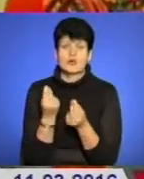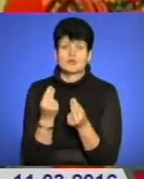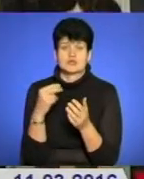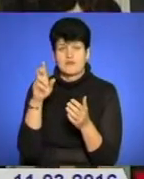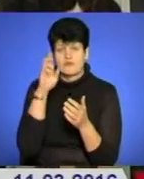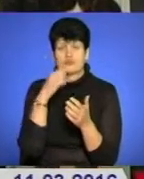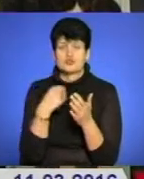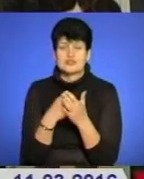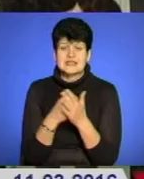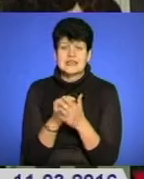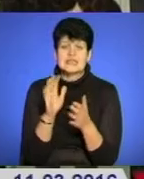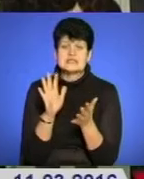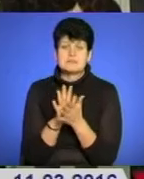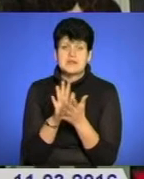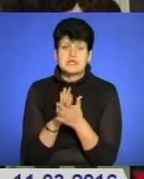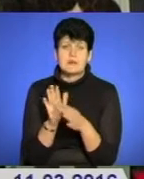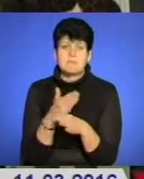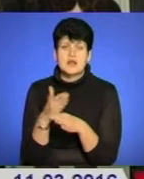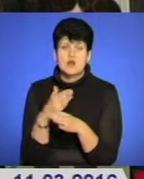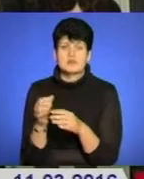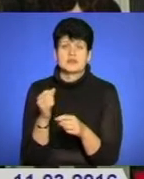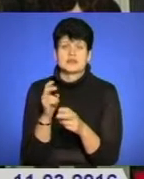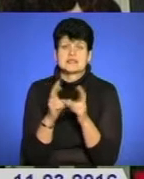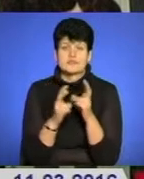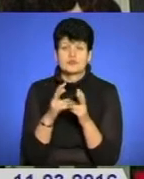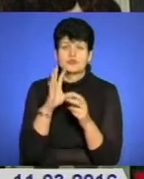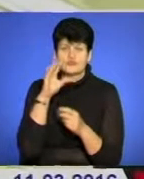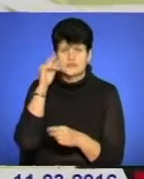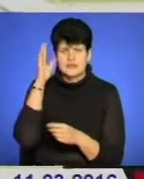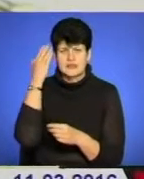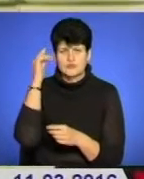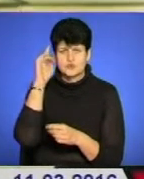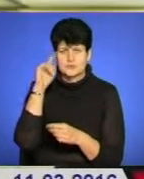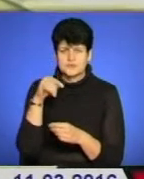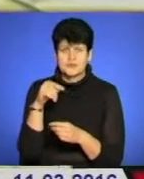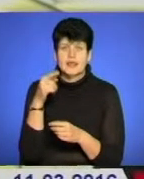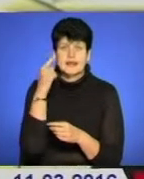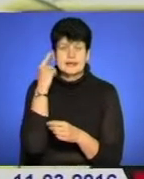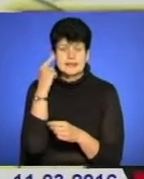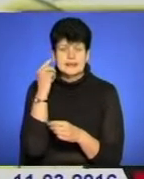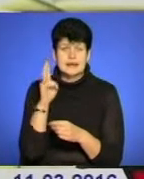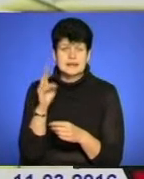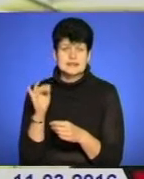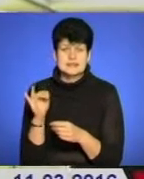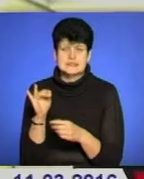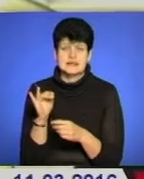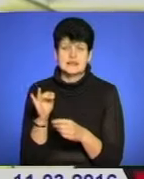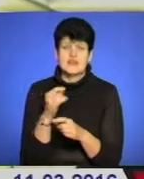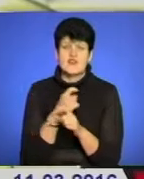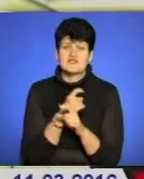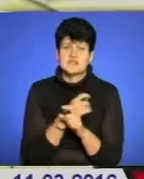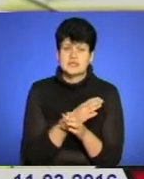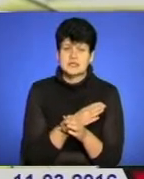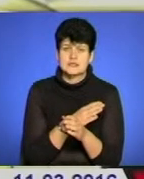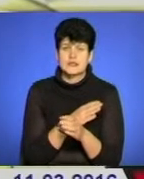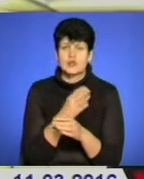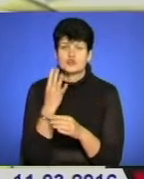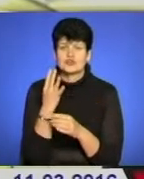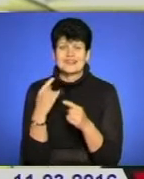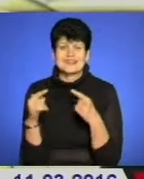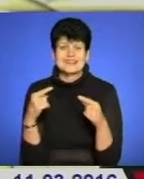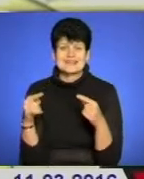для сміттєпереробних заводів, про що усім давно відомо. Китайці і австрійці, чотири різні